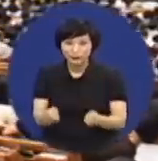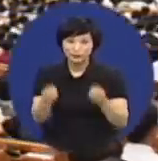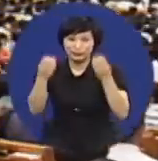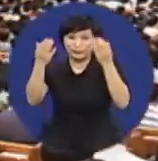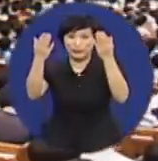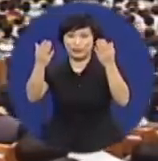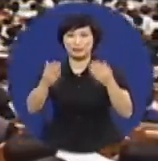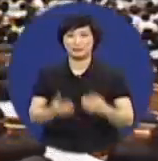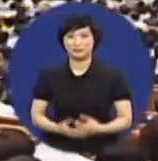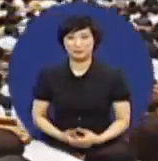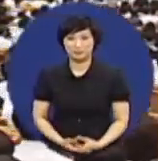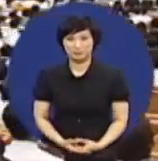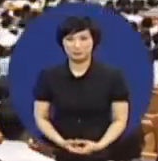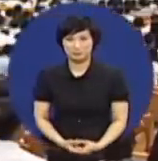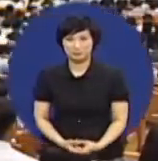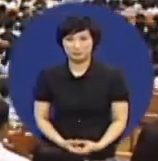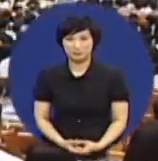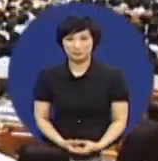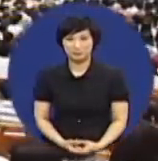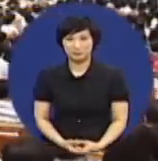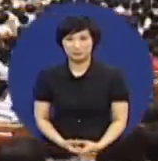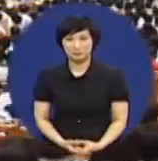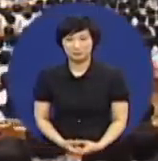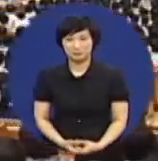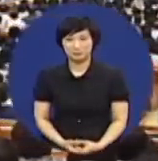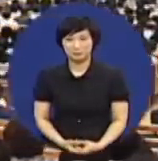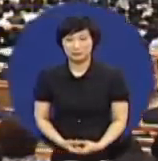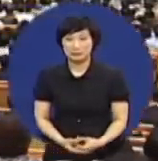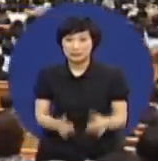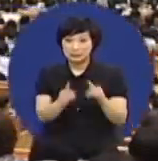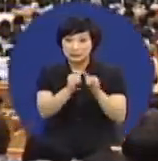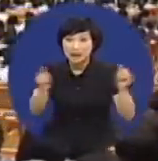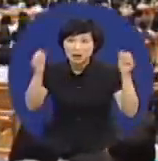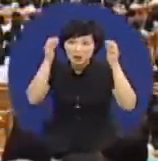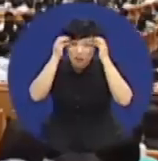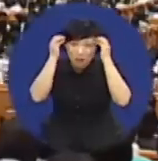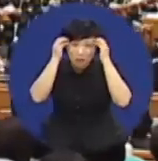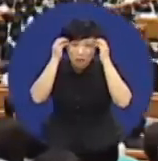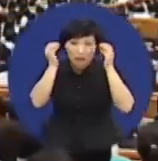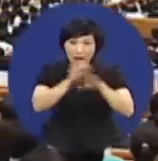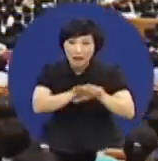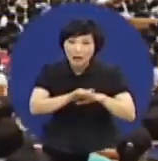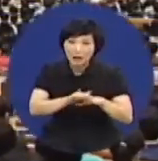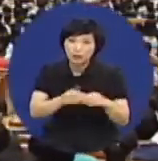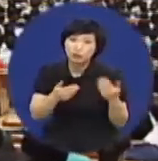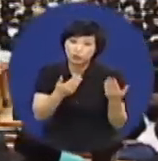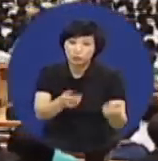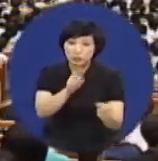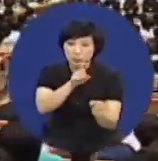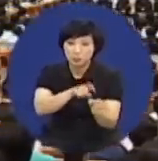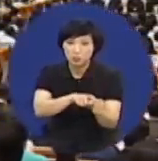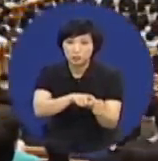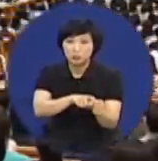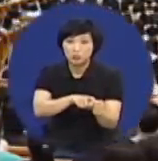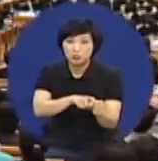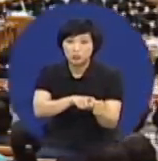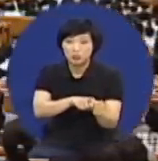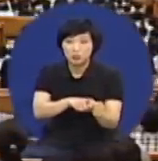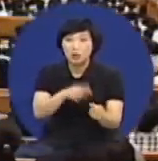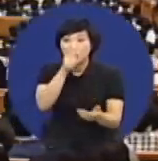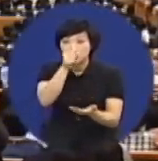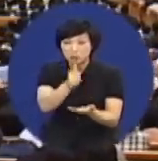ハレルヤ。ですから人間の苦痛を解決するために